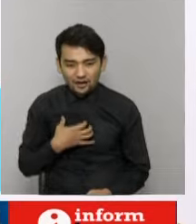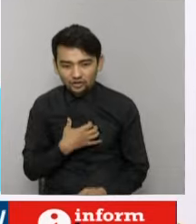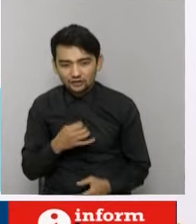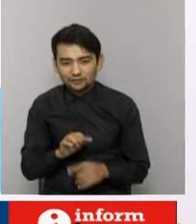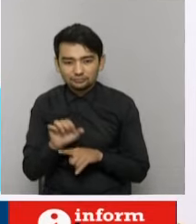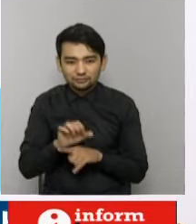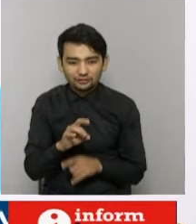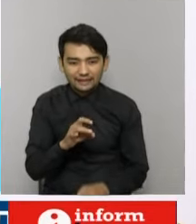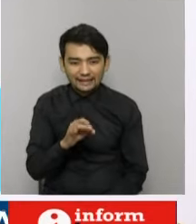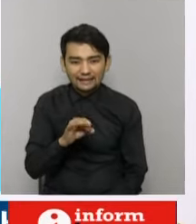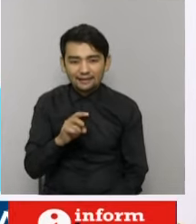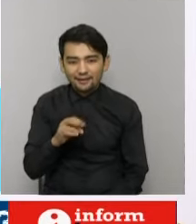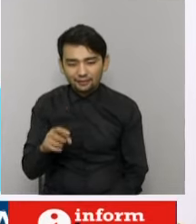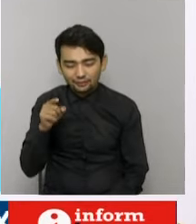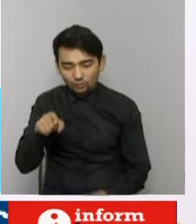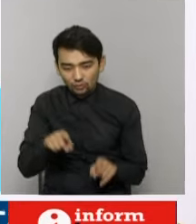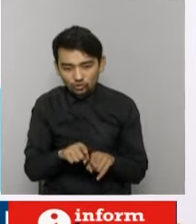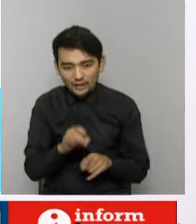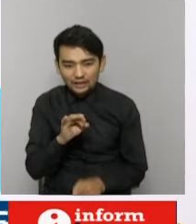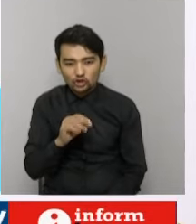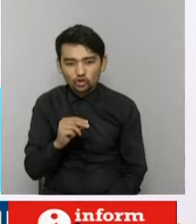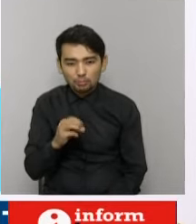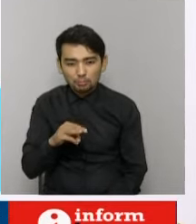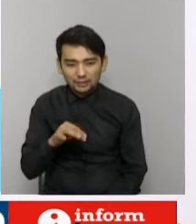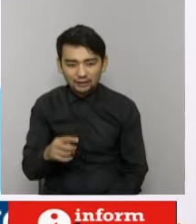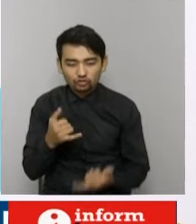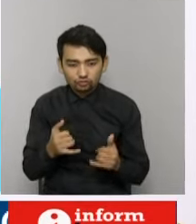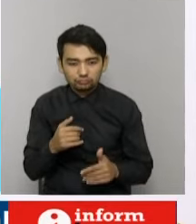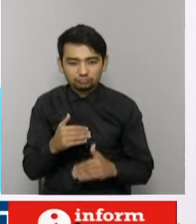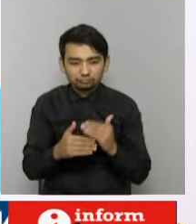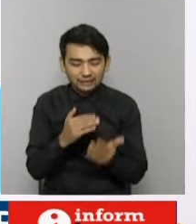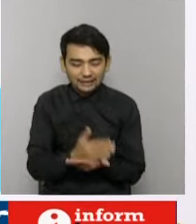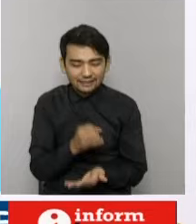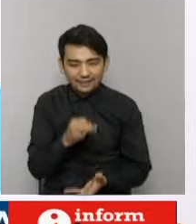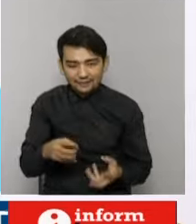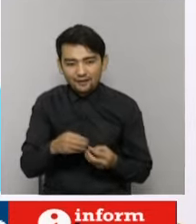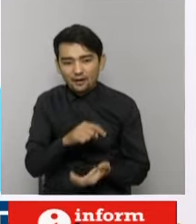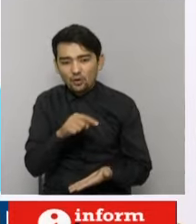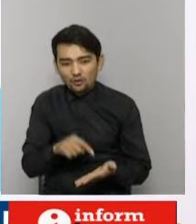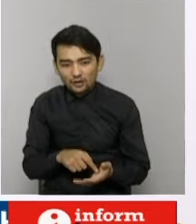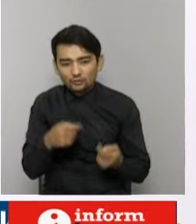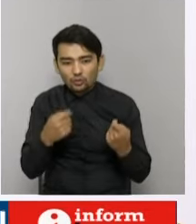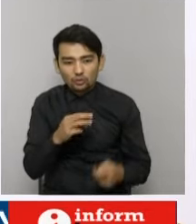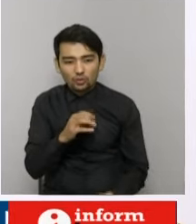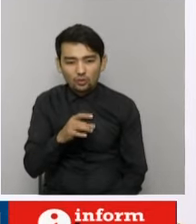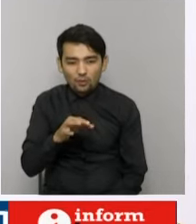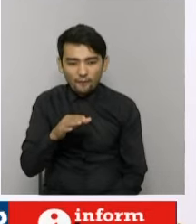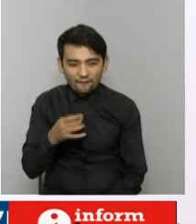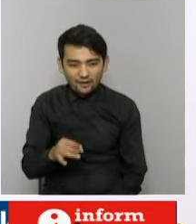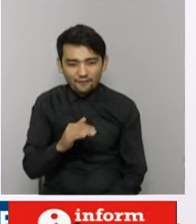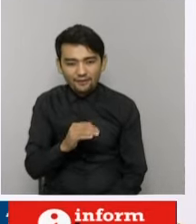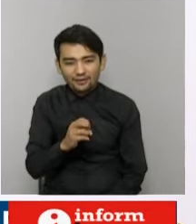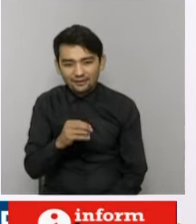поставок на рынок Ирана. По ячменю мы сейчас видим динамику. Будут проработаны вопросы торгового финансирования и логистики.